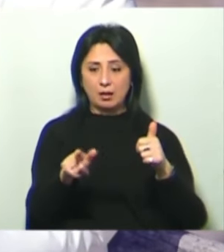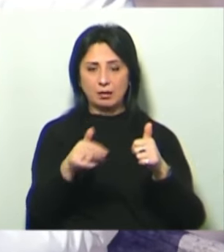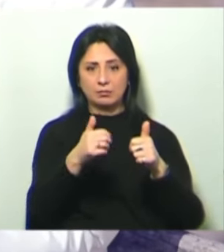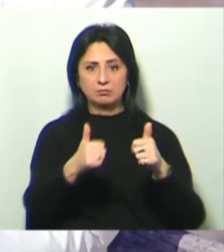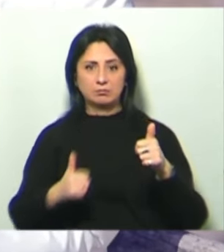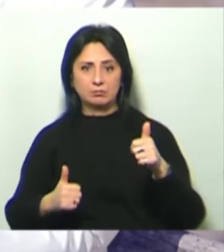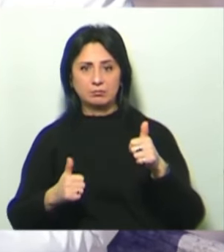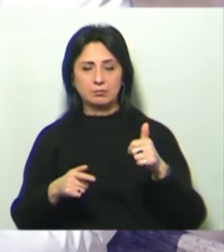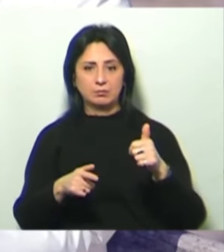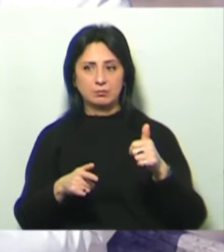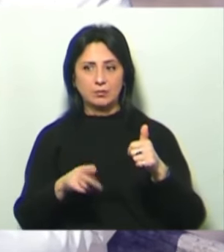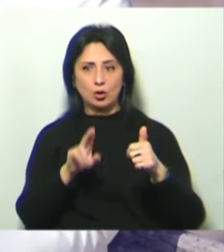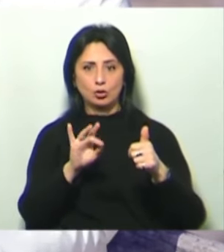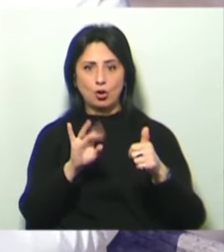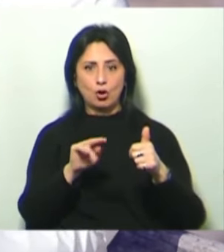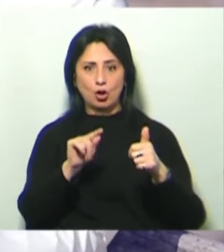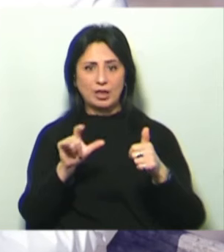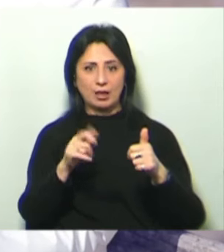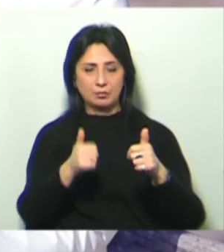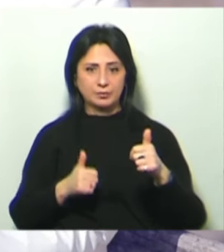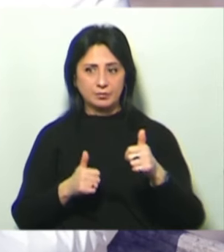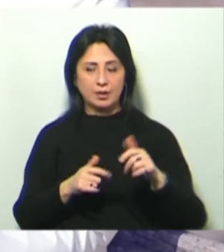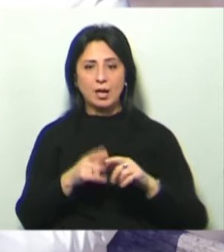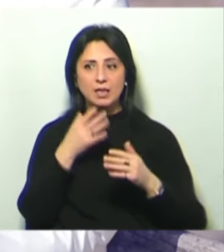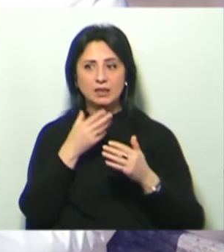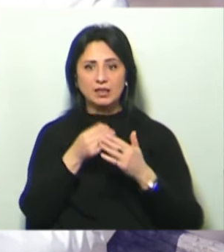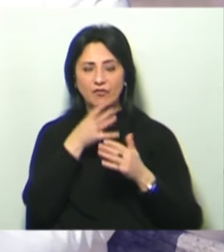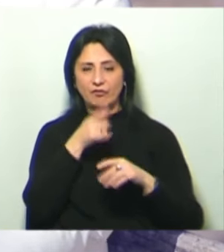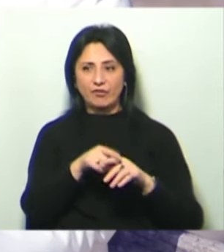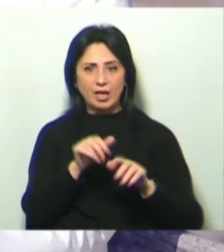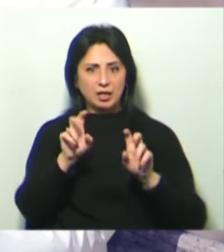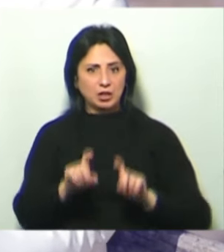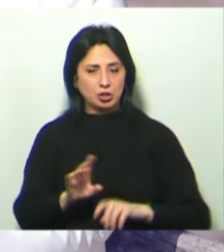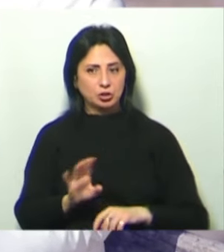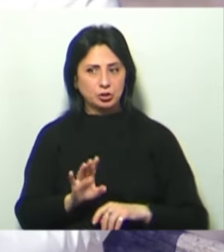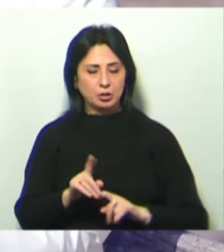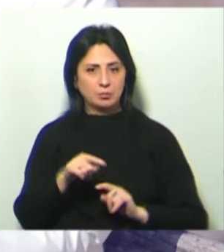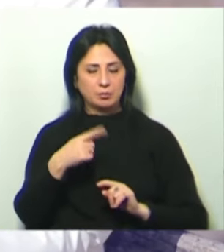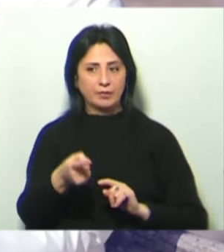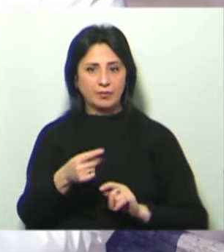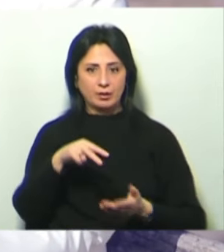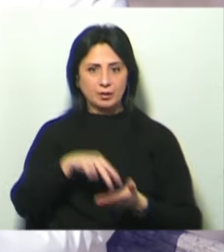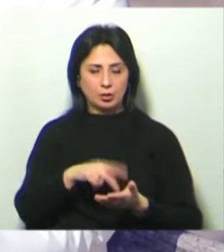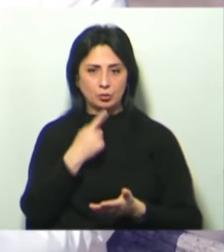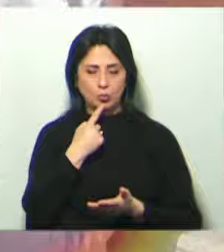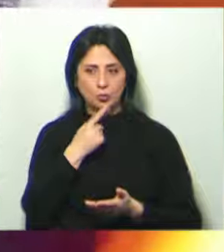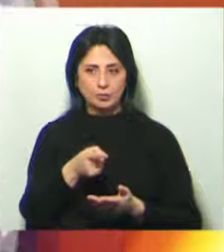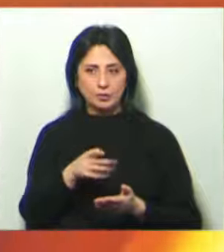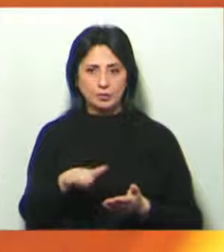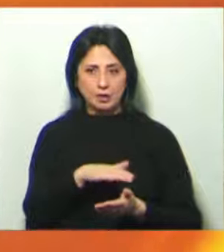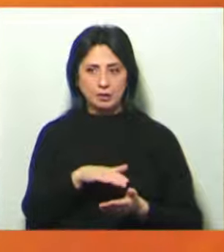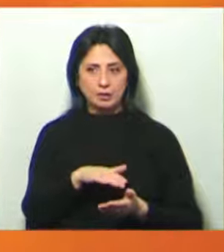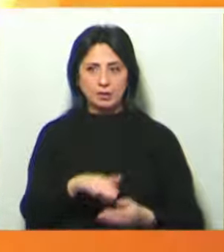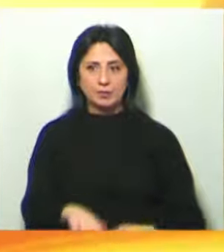ჩამორჩებოდა განვითარებაში დოროთე. თავის დროზე ვერ დაჯდა, შემდეგ დადგომა გაუჭირდა